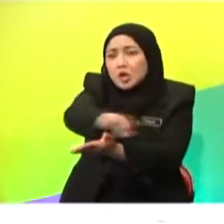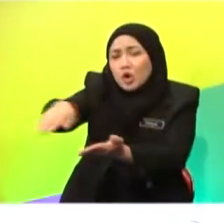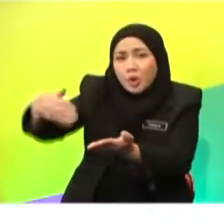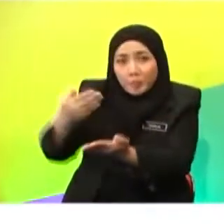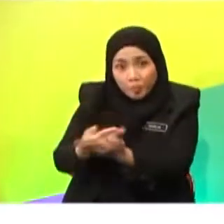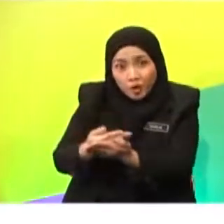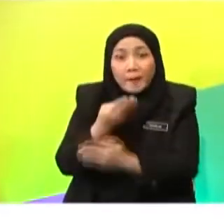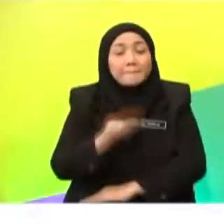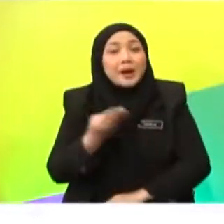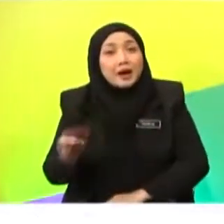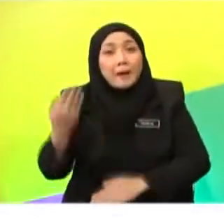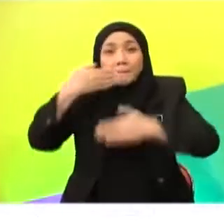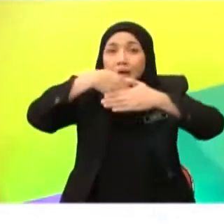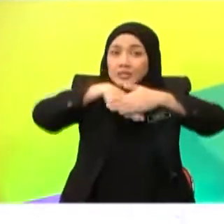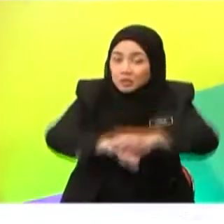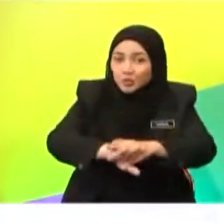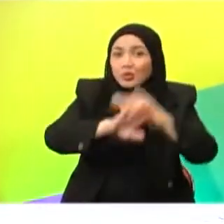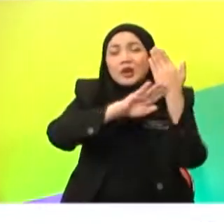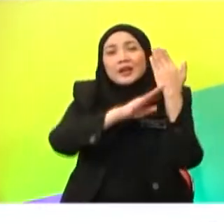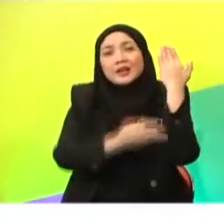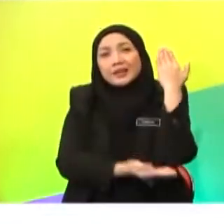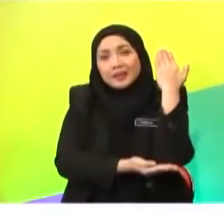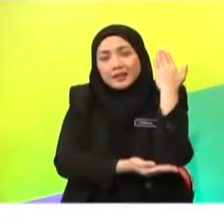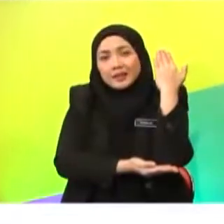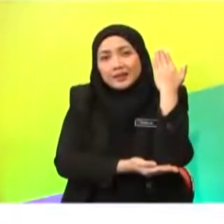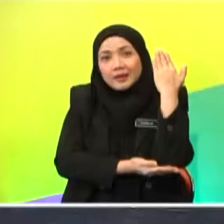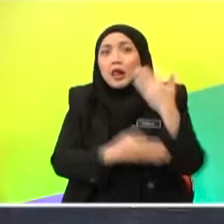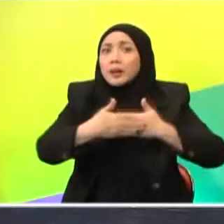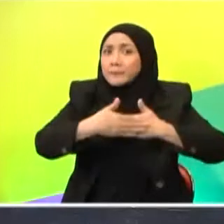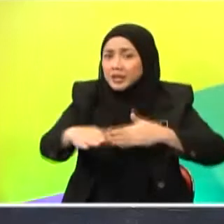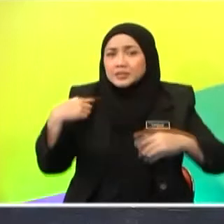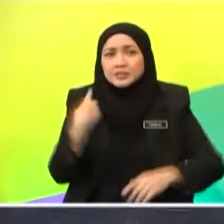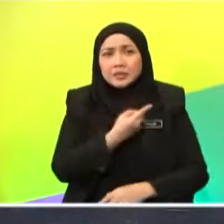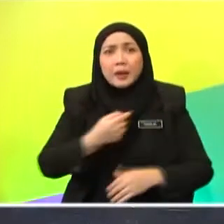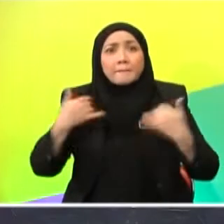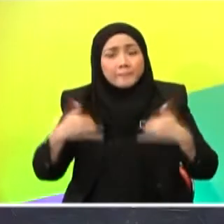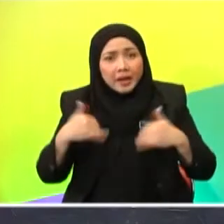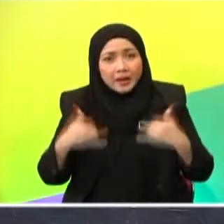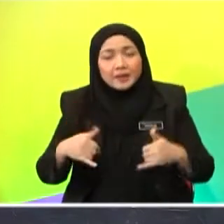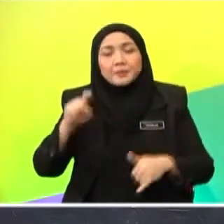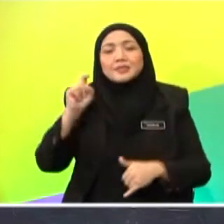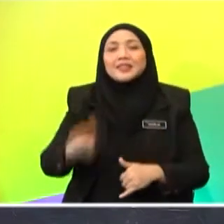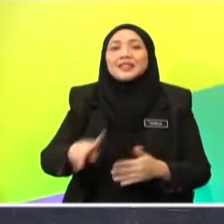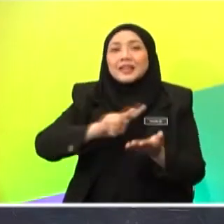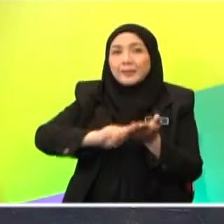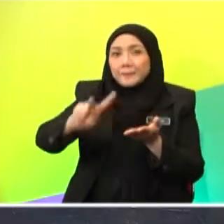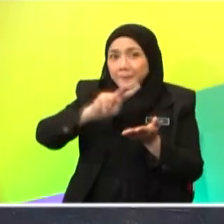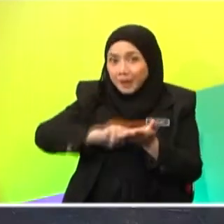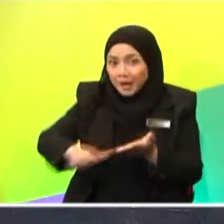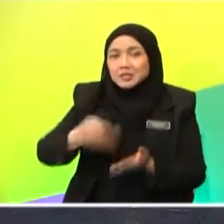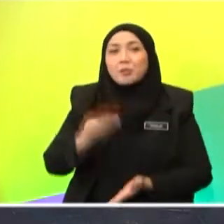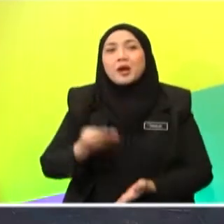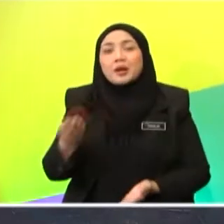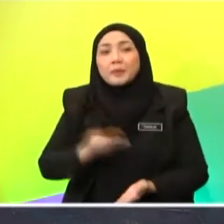naik ama ataupun Ayah Suke lepas kita main tak marah sekitar kremes kan Semuanya masuk dalam aku